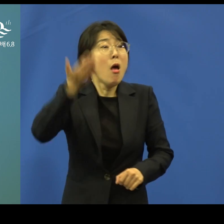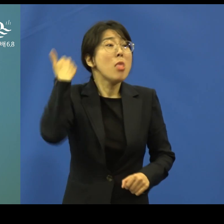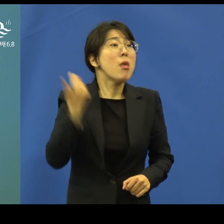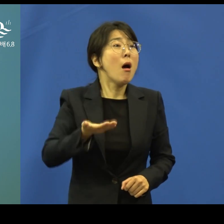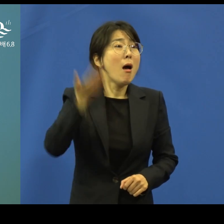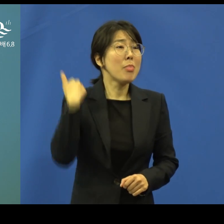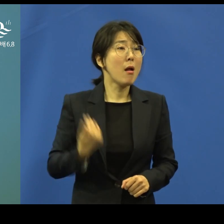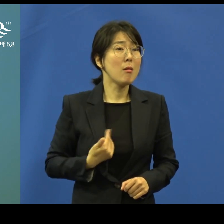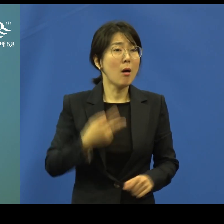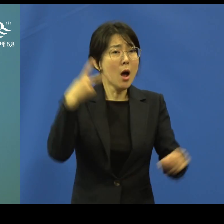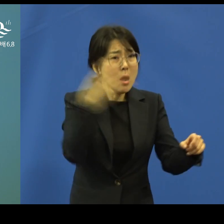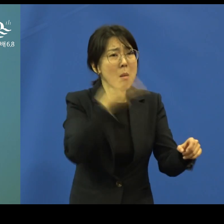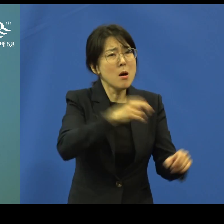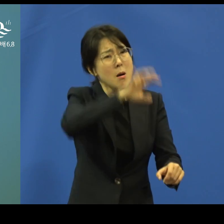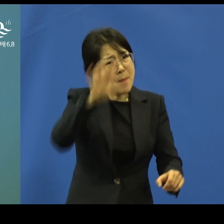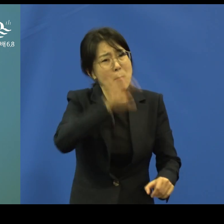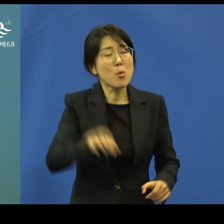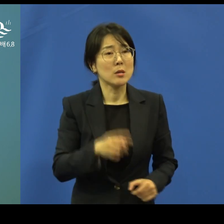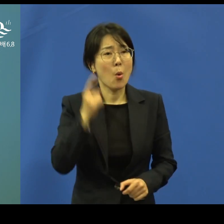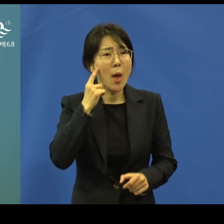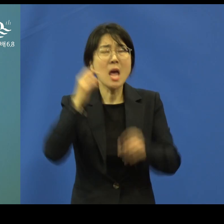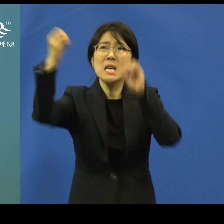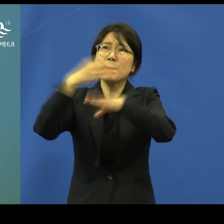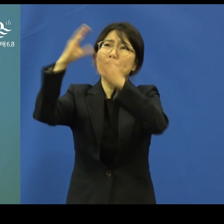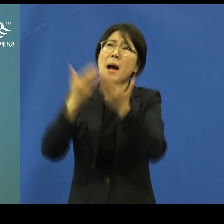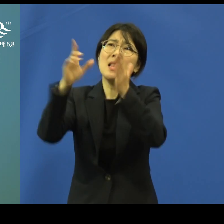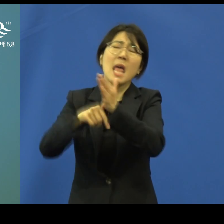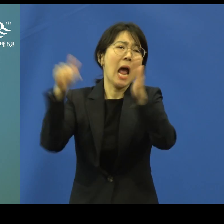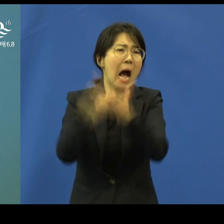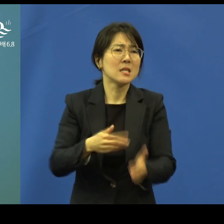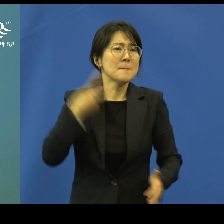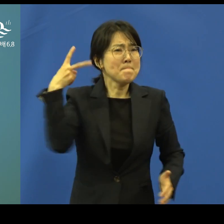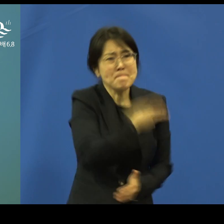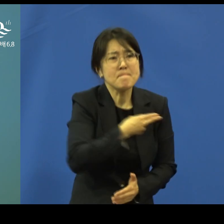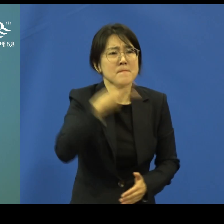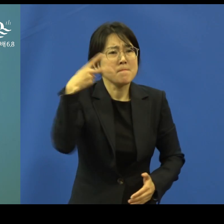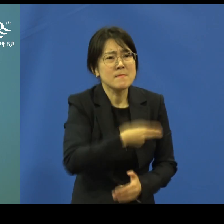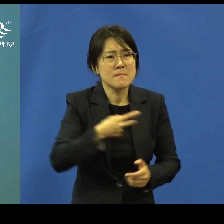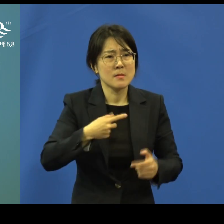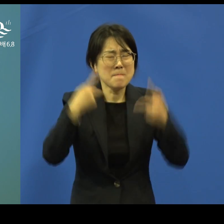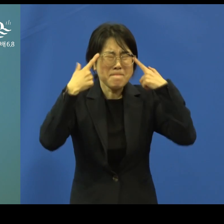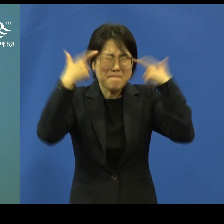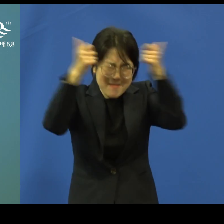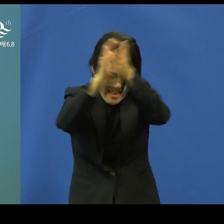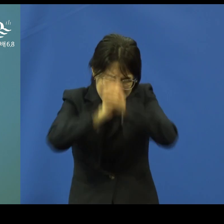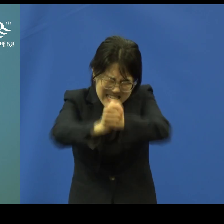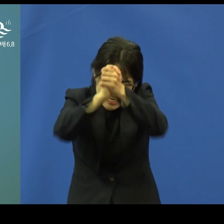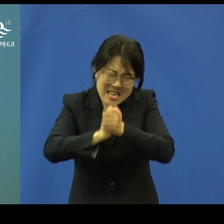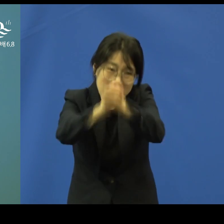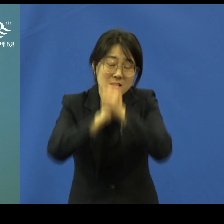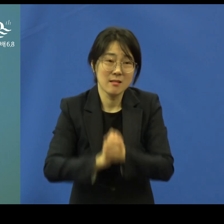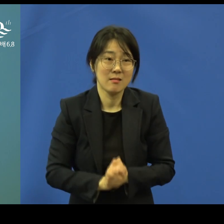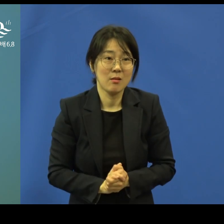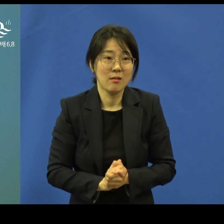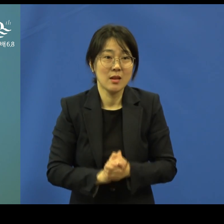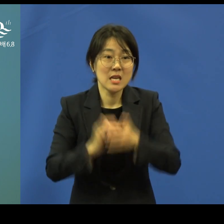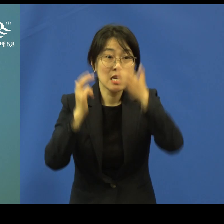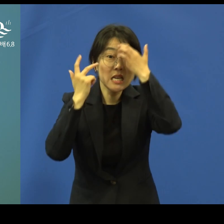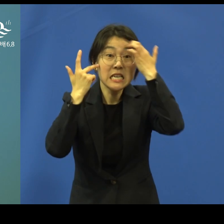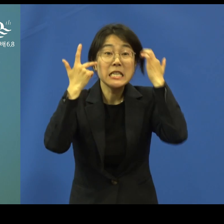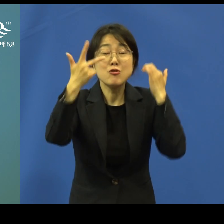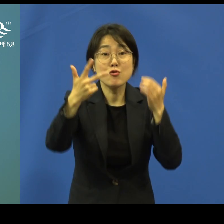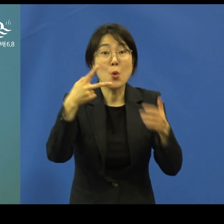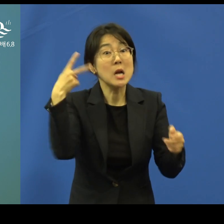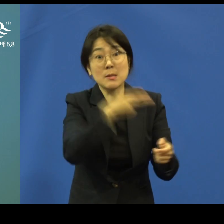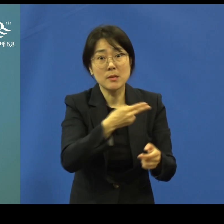굉장히 가파라요. 내려올 때는요 비실비실해요. 또 일주일 금식하고 내려오다가 누가